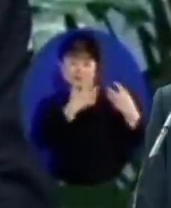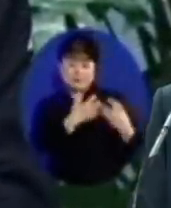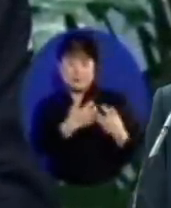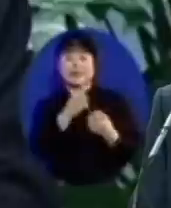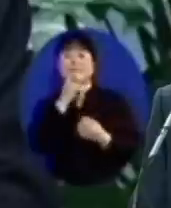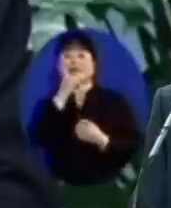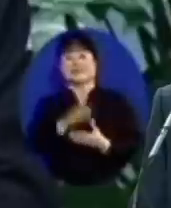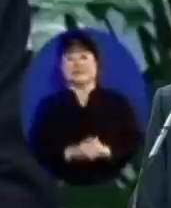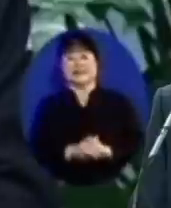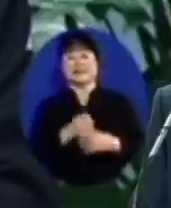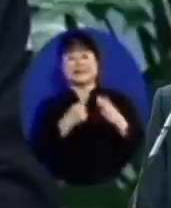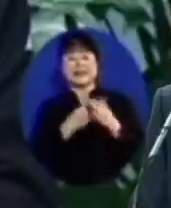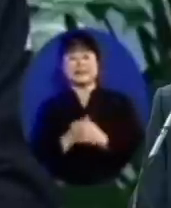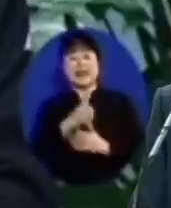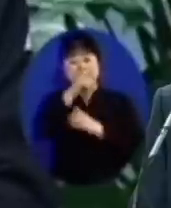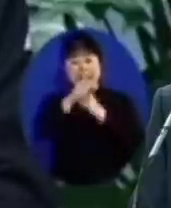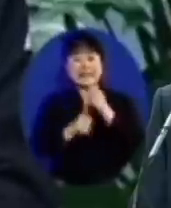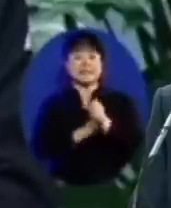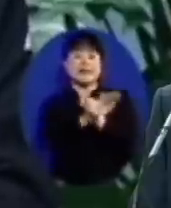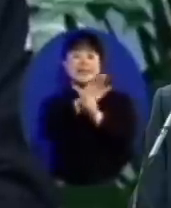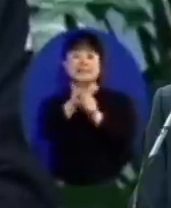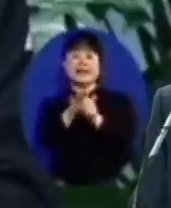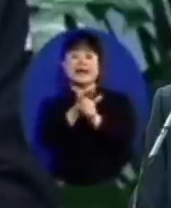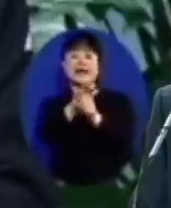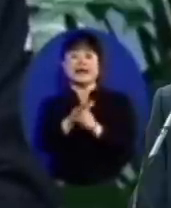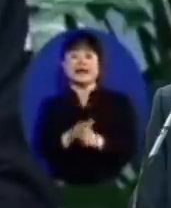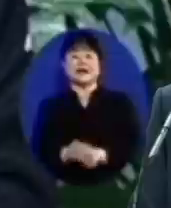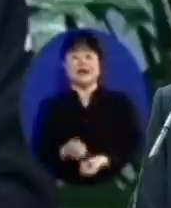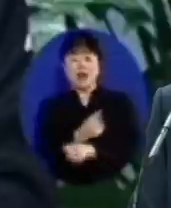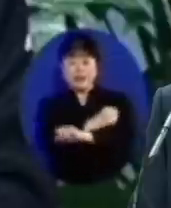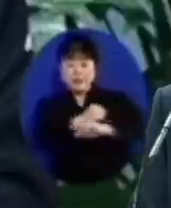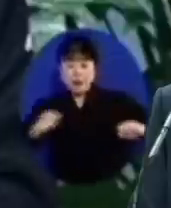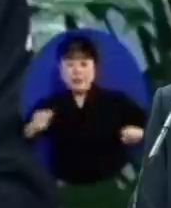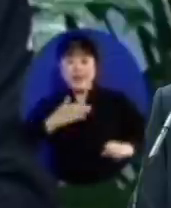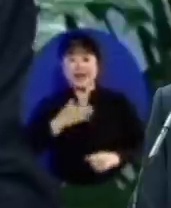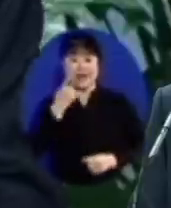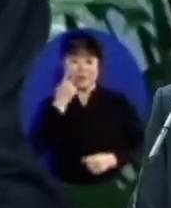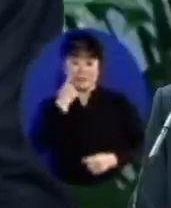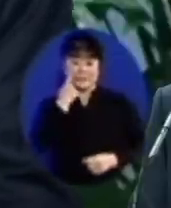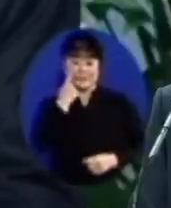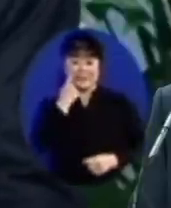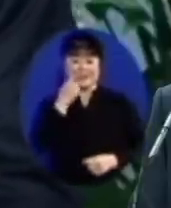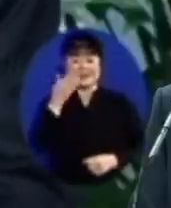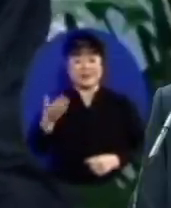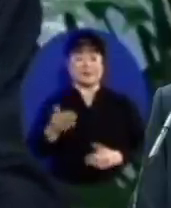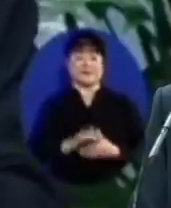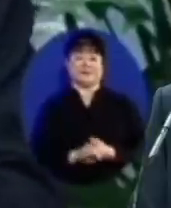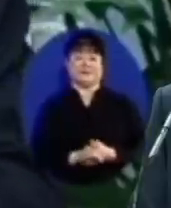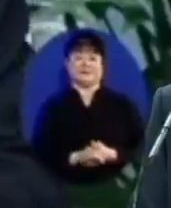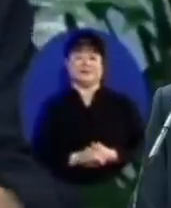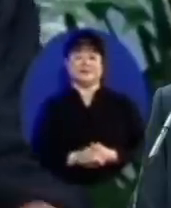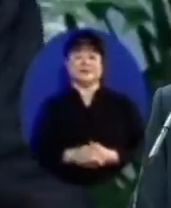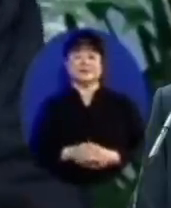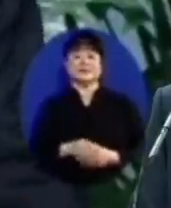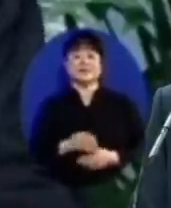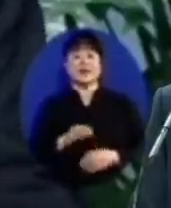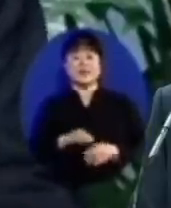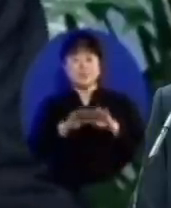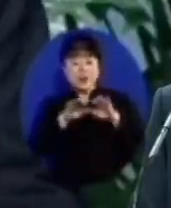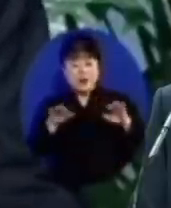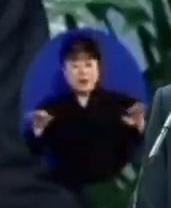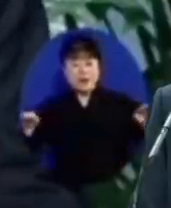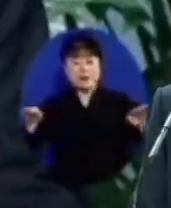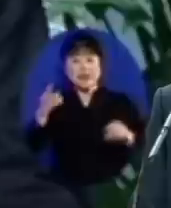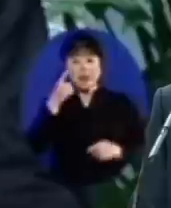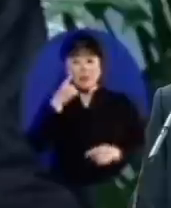말했던 것입니다. 그러므로 이 하나님의 사랑의 너비를 첫째 우리 한번 알아보십시다. 여러분, 우리가 평원에 가면은